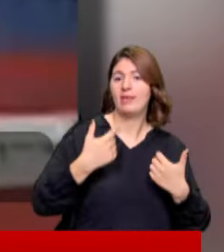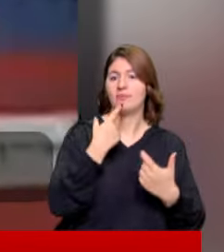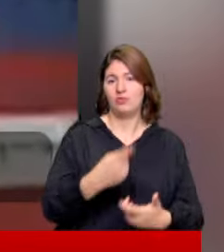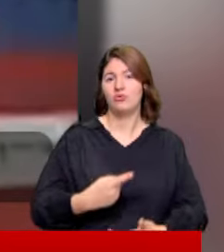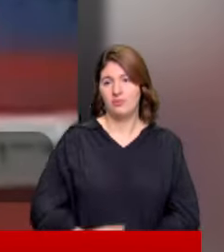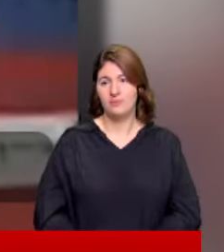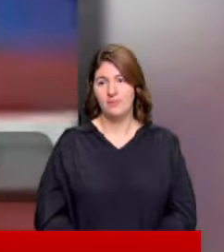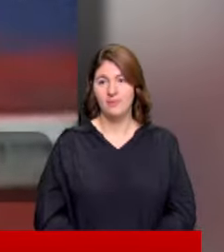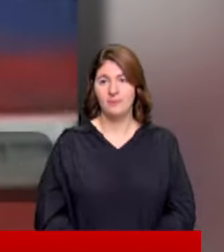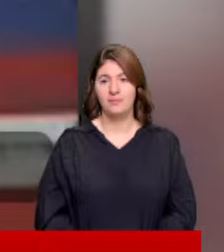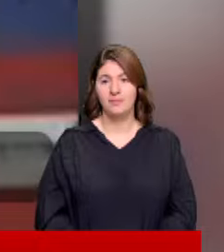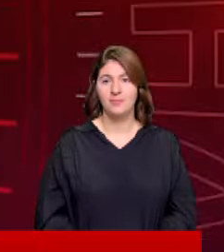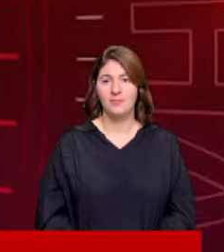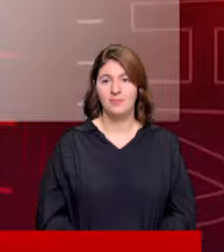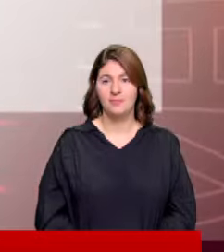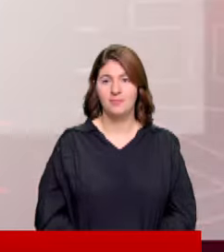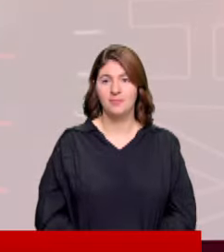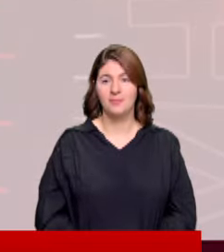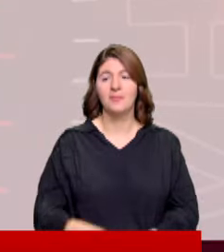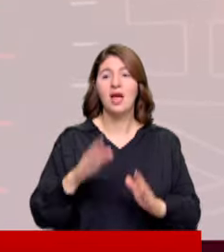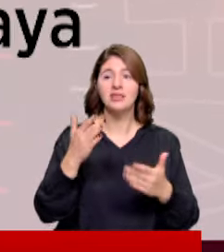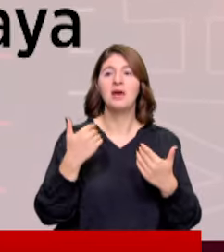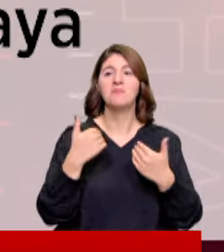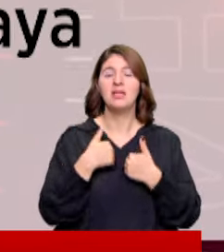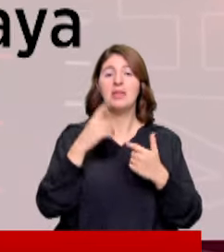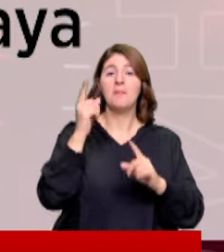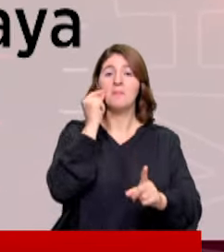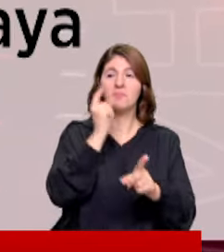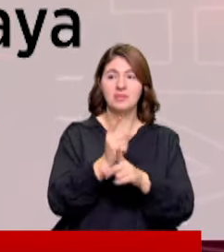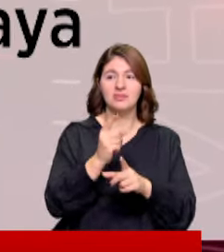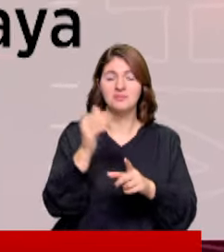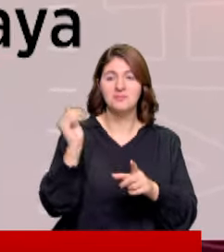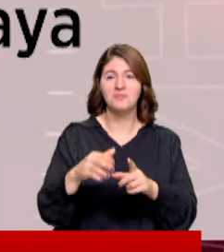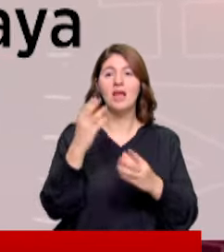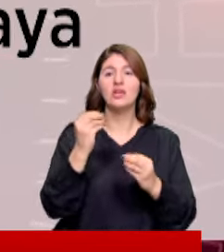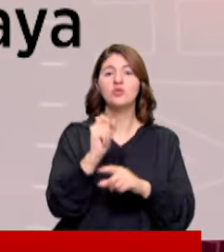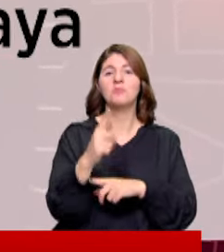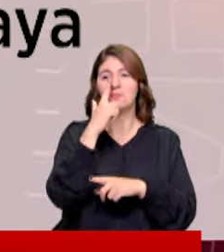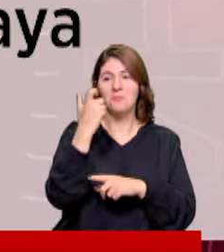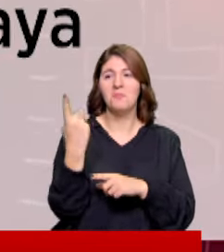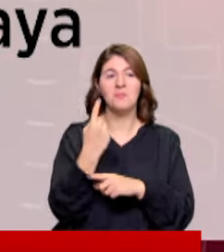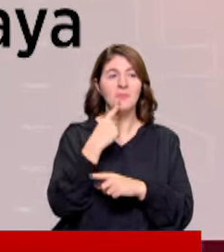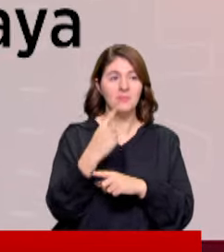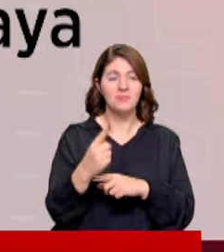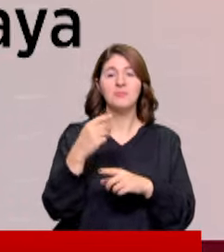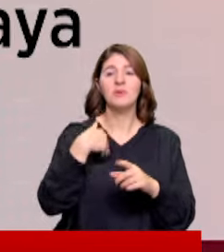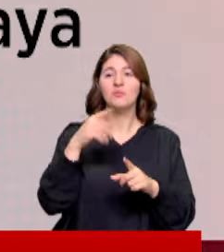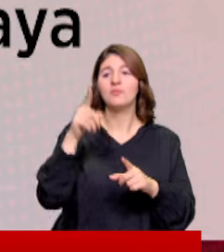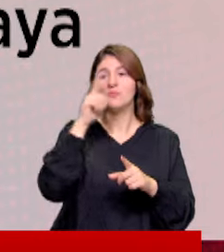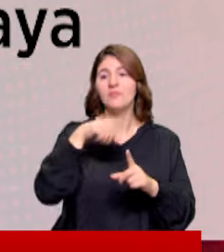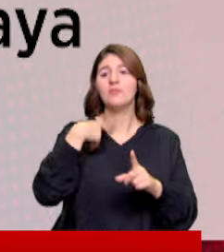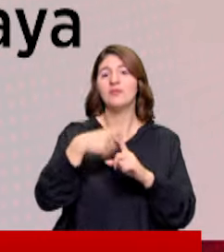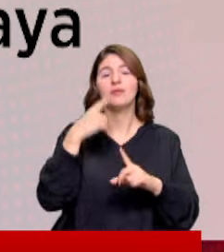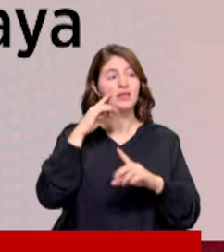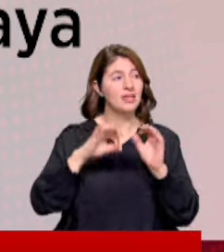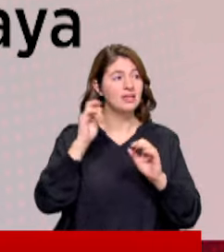do? Sometimes. Hatta bana da bizzat gelip en iyi şube müdürlerimizden biri demişler. Ben de bunun üzerine ayrıca bir teyit